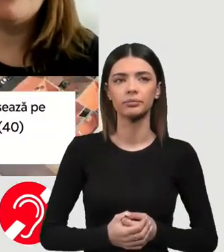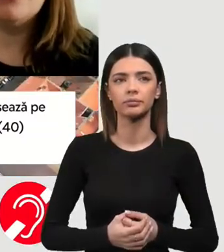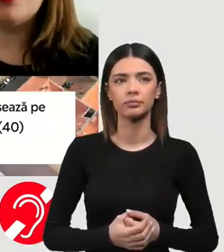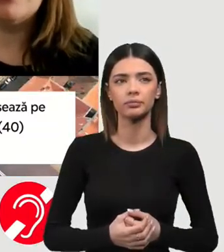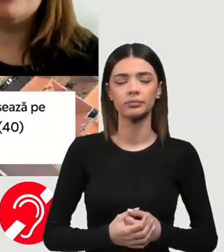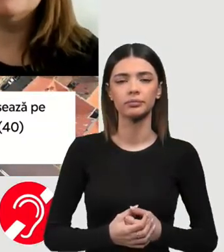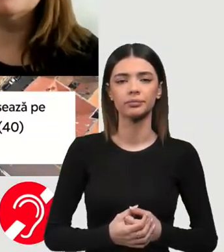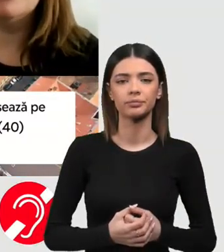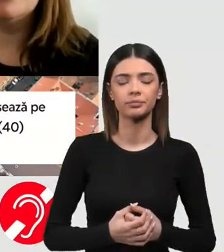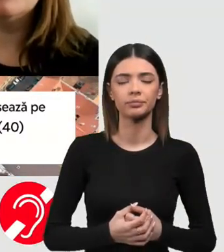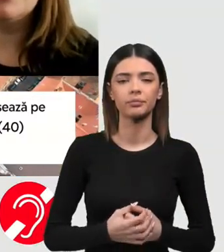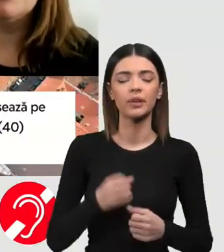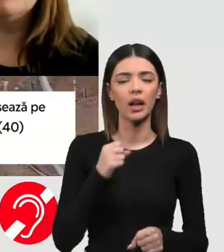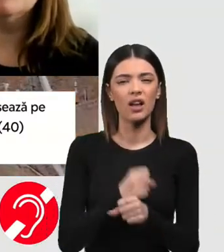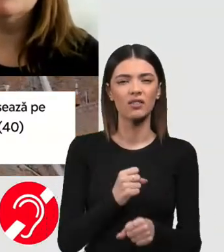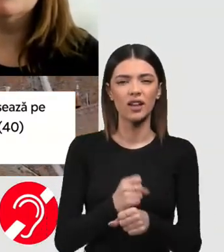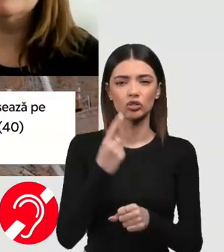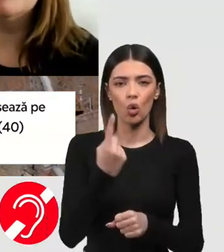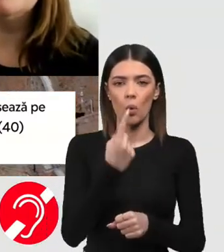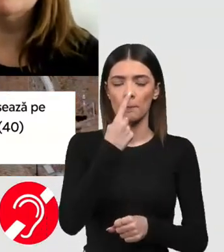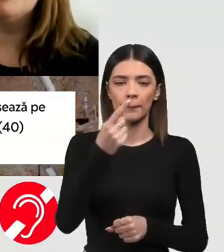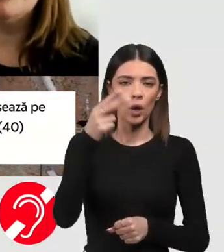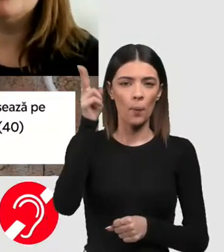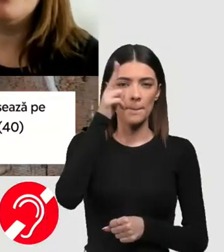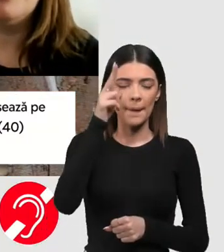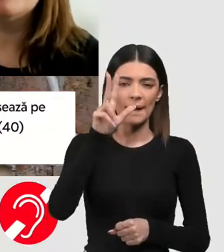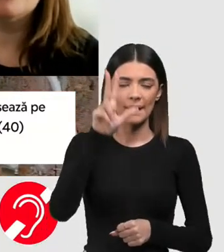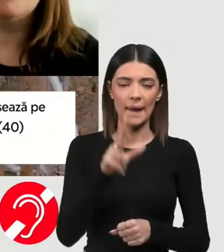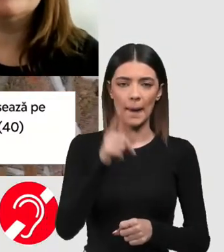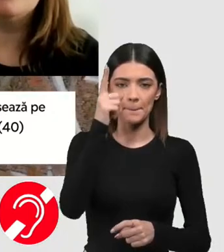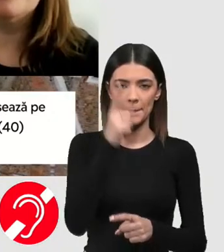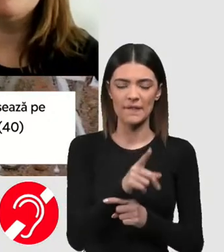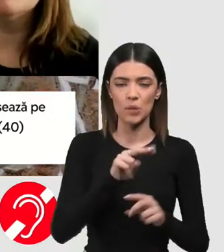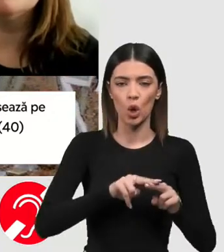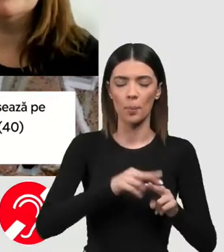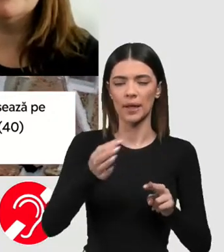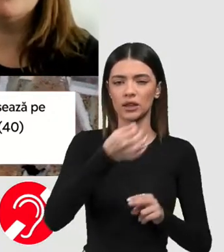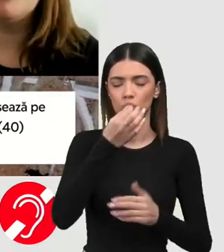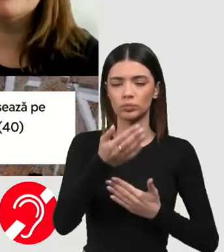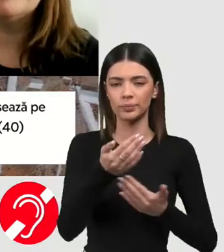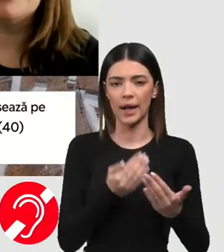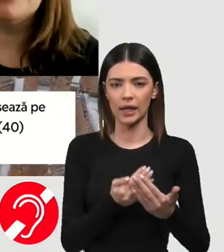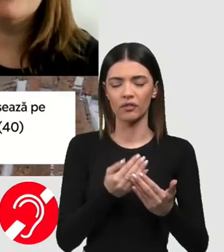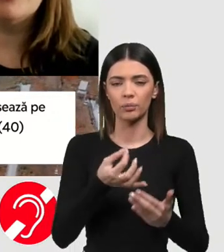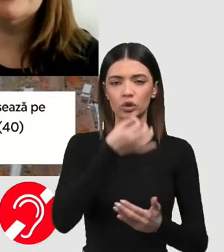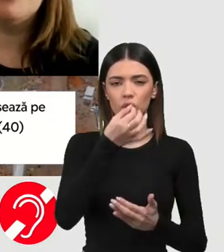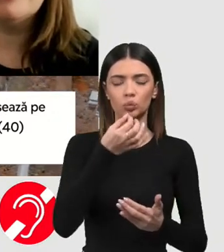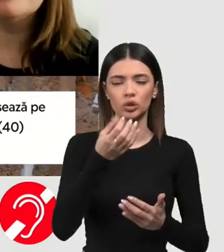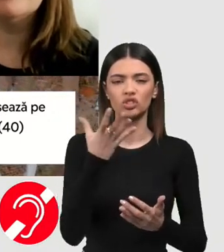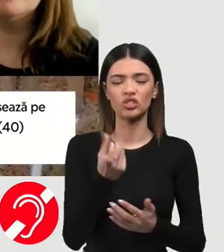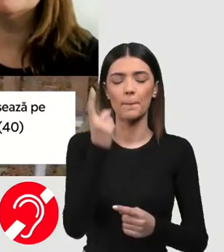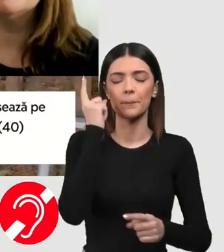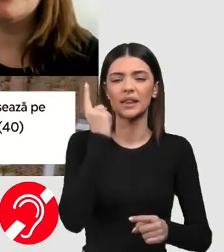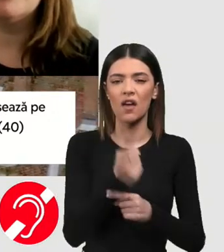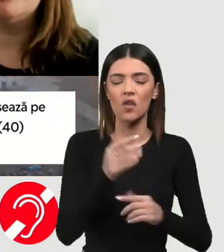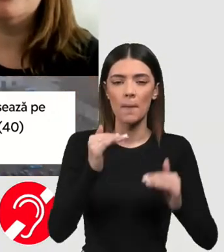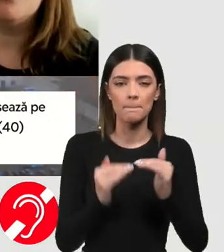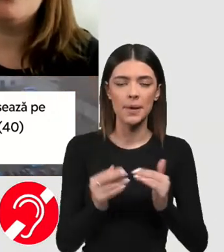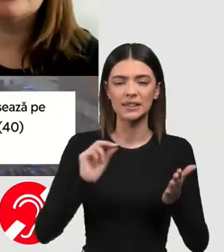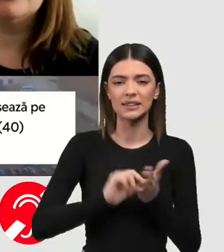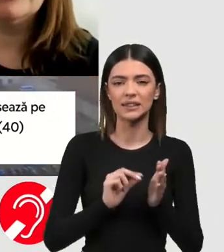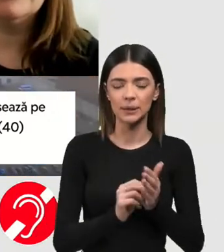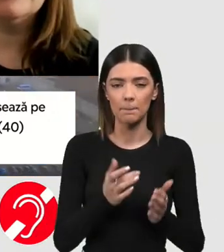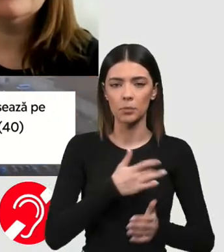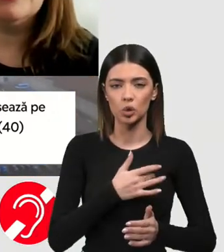Se face o analiză a trei dimensiuni principale, așa cum îți spuneam, este vorba despre nevoi de bază, bunăstare